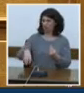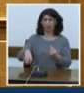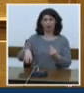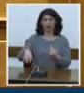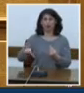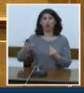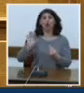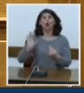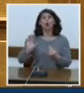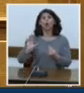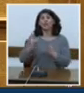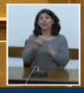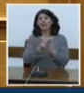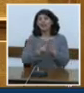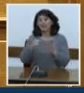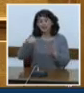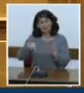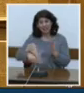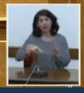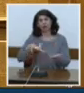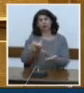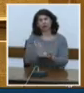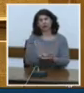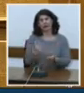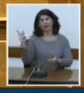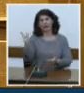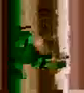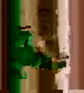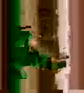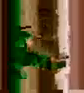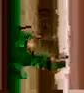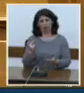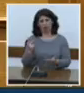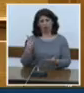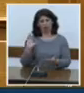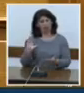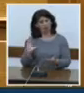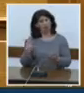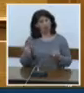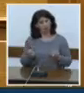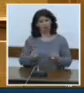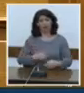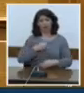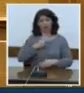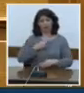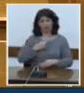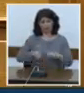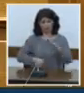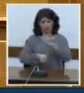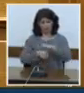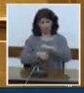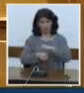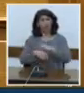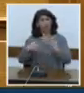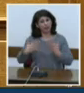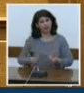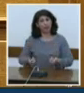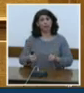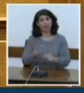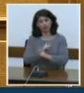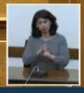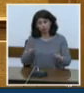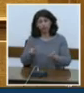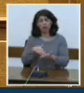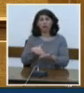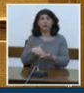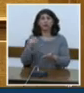ούτε αξίζει σε αυτό το οποίο τελικά ζητάει η κοινωνία. Όμως γίνεται, κύριε Πρόεδρε, για να υπάρξει επιτέλους μια κάθαρση του